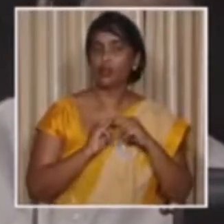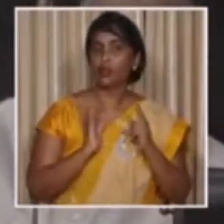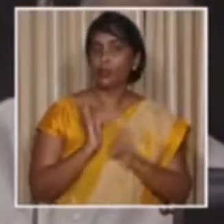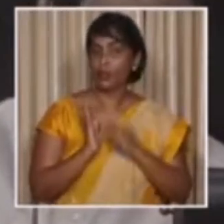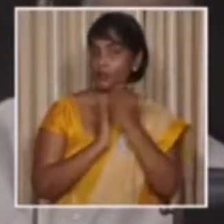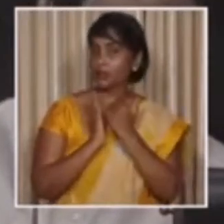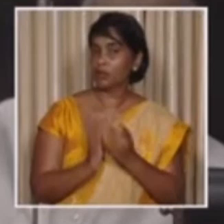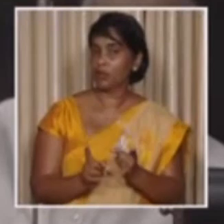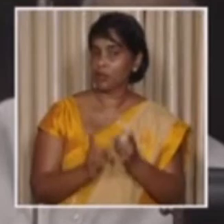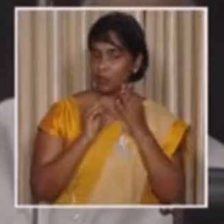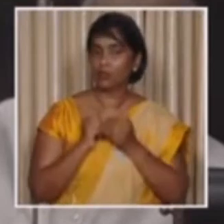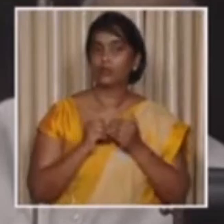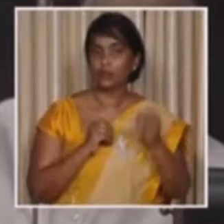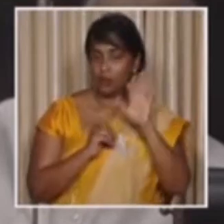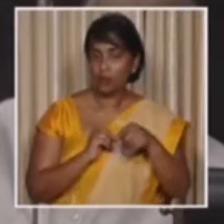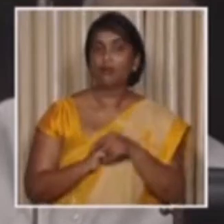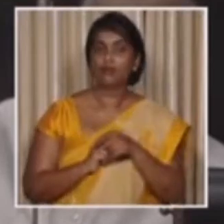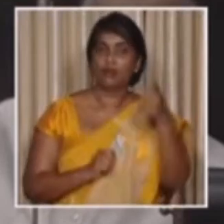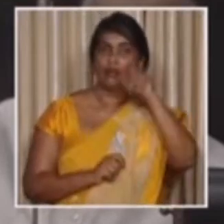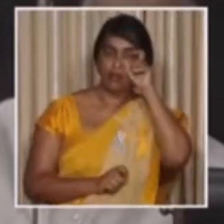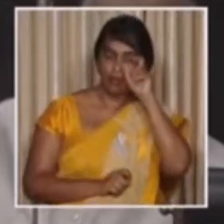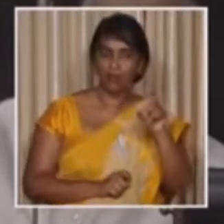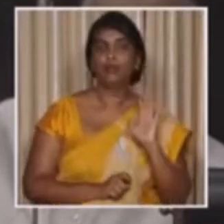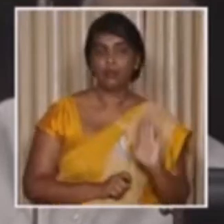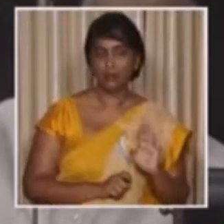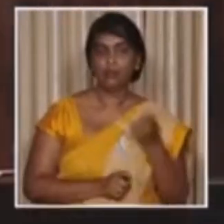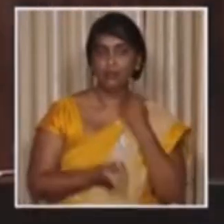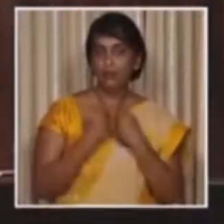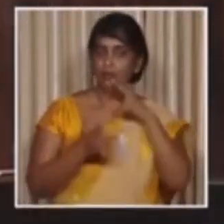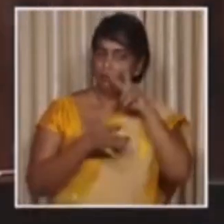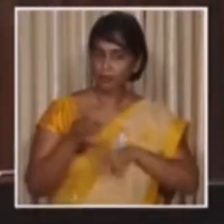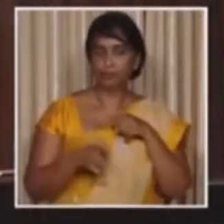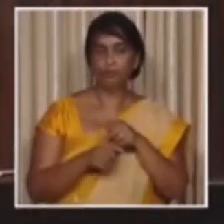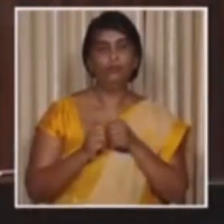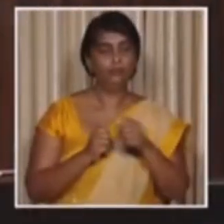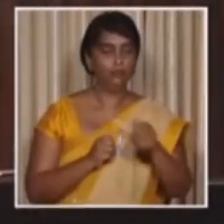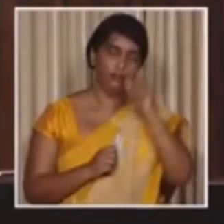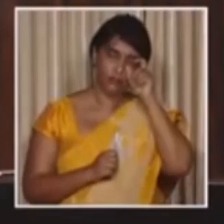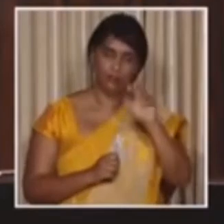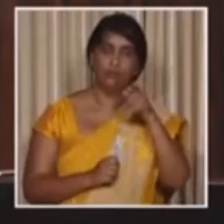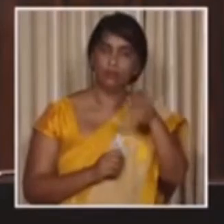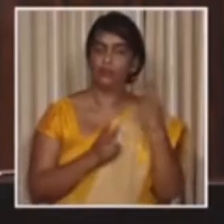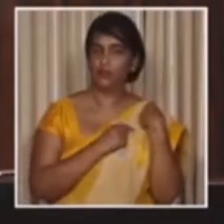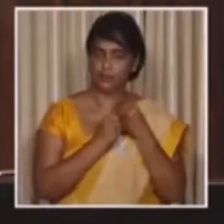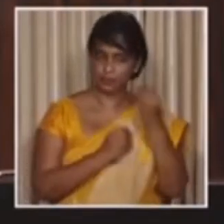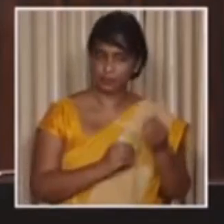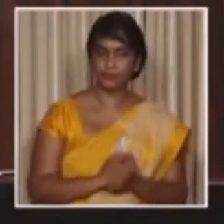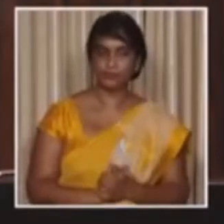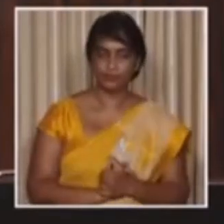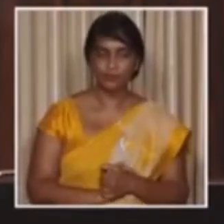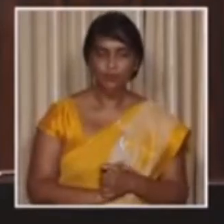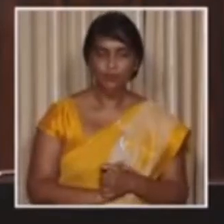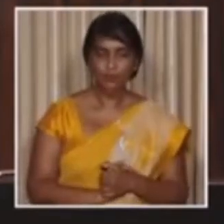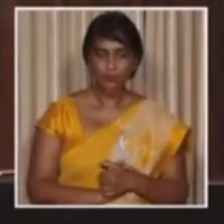So we'll give it to you all to study and look at it. ඔව් නලින් බණ්ඩාරමන්ත කරු කතානායකතුමනි